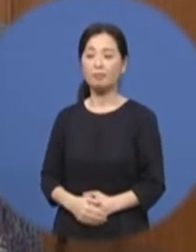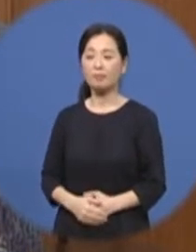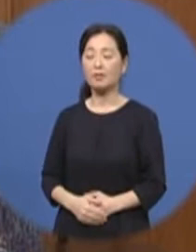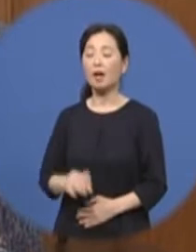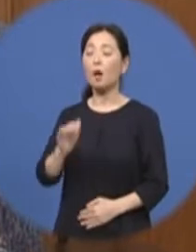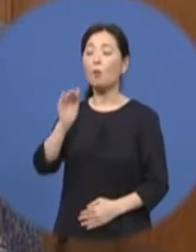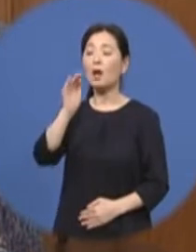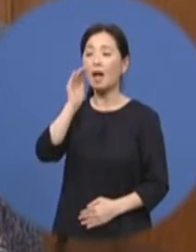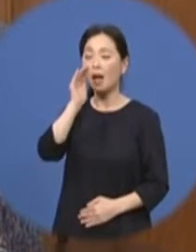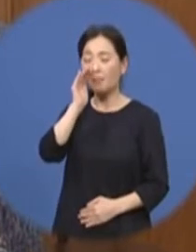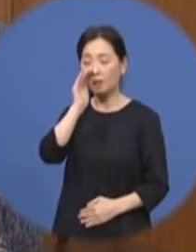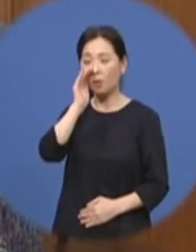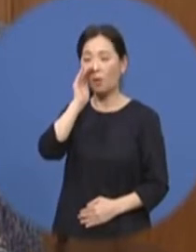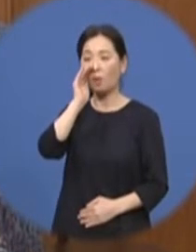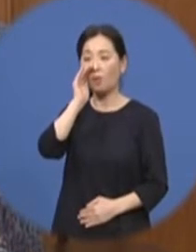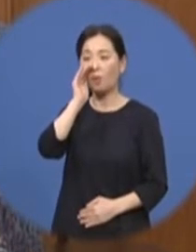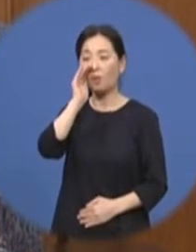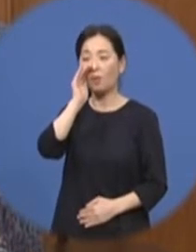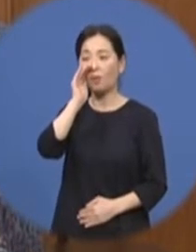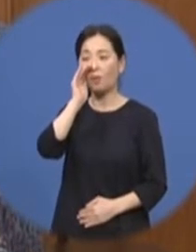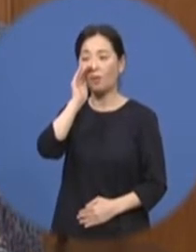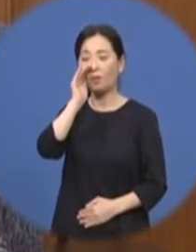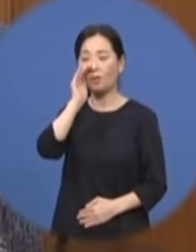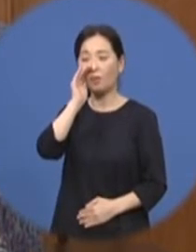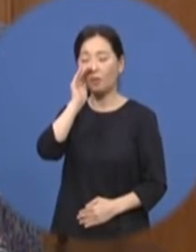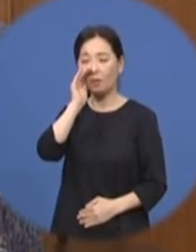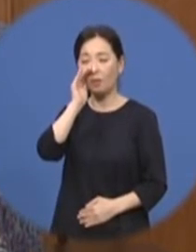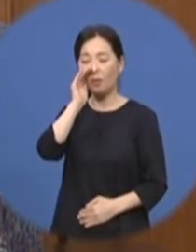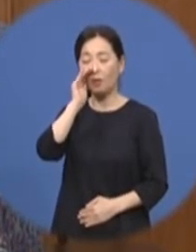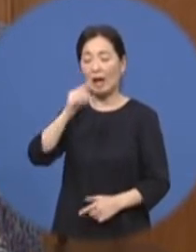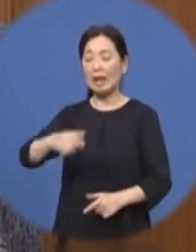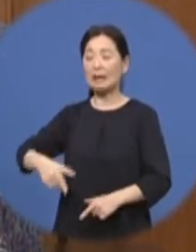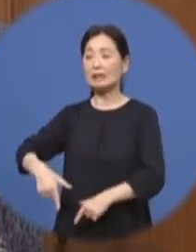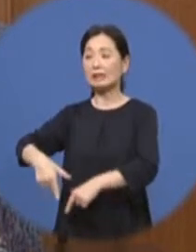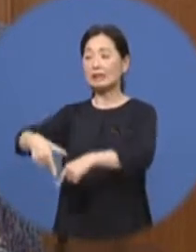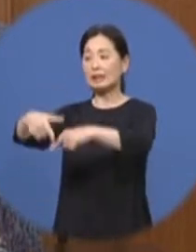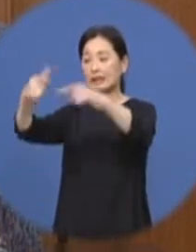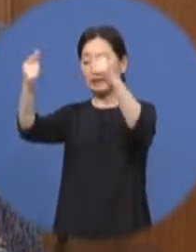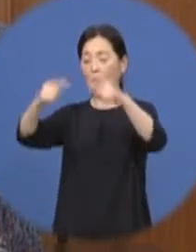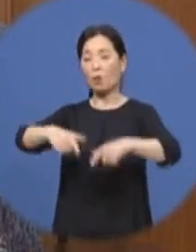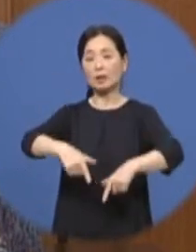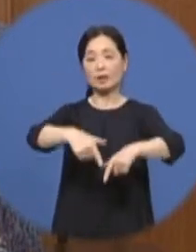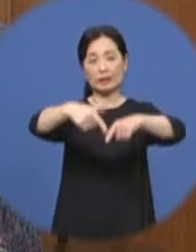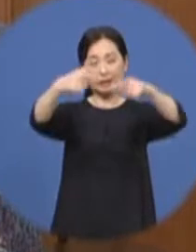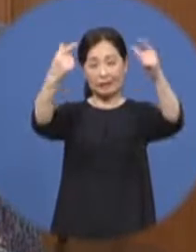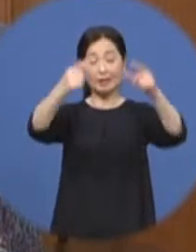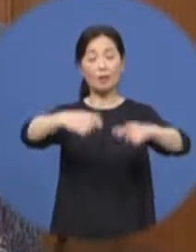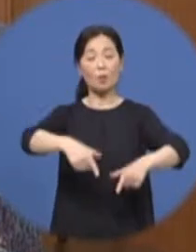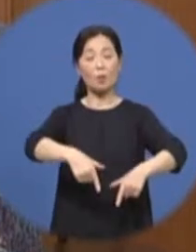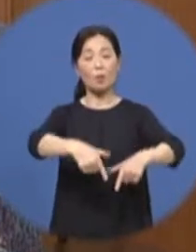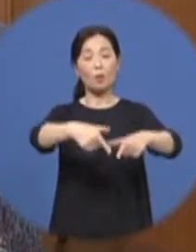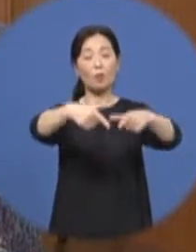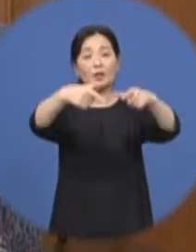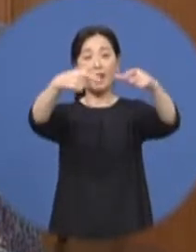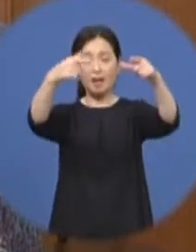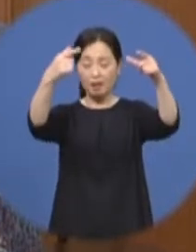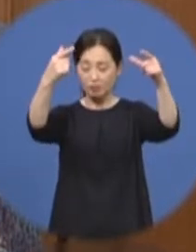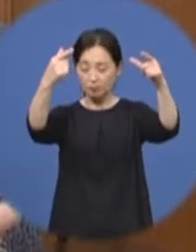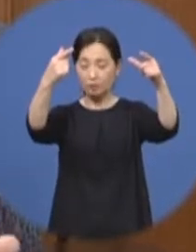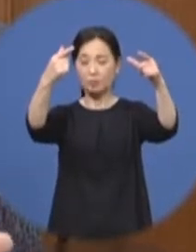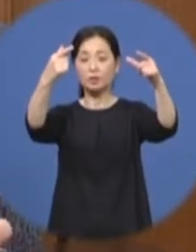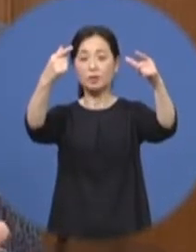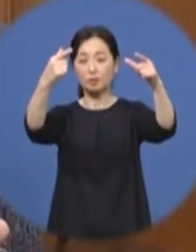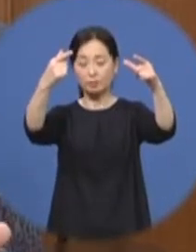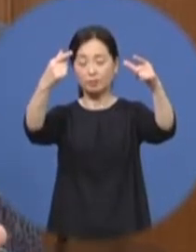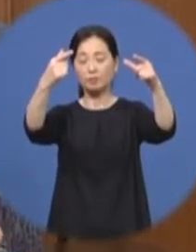つその何て言うんですか、木々の生き生きとどんどんこう天に向かってこう育